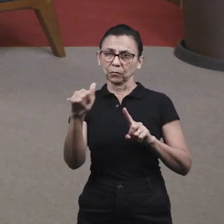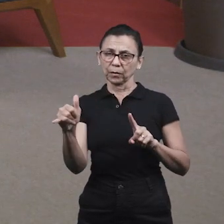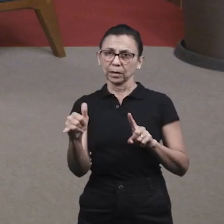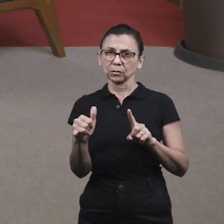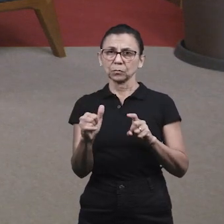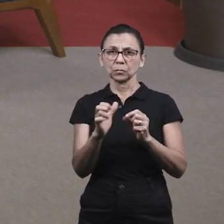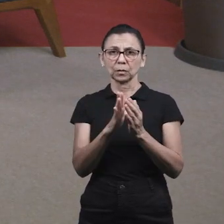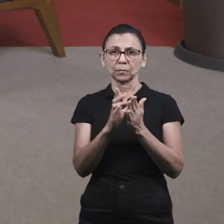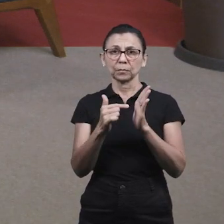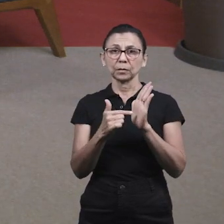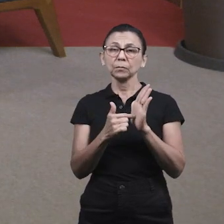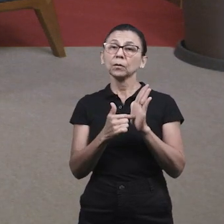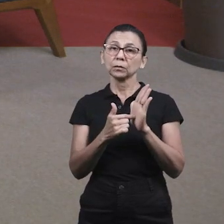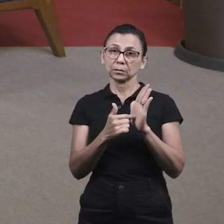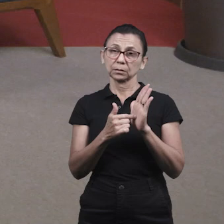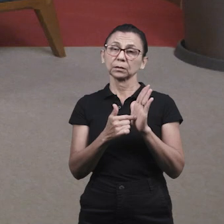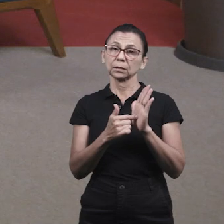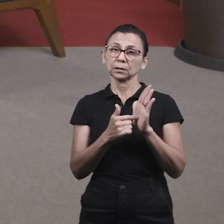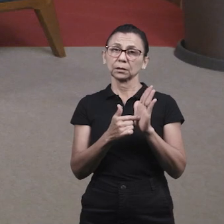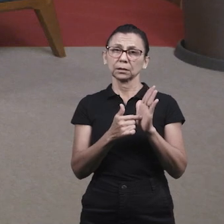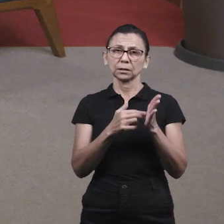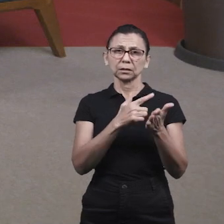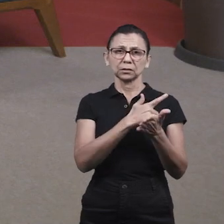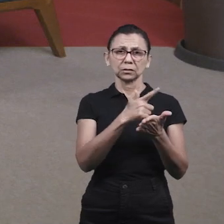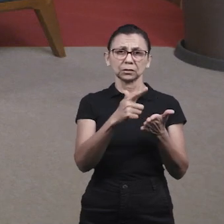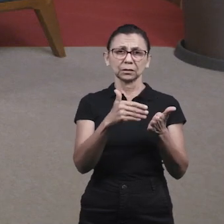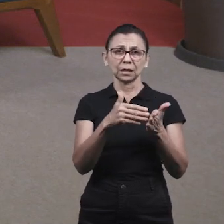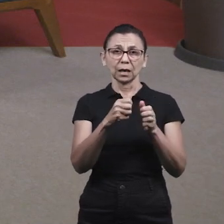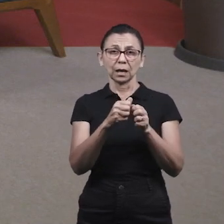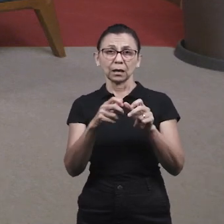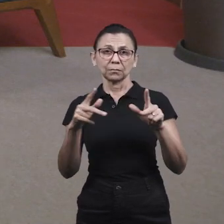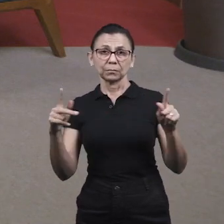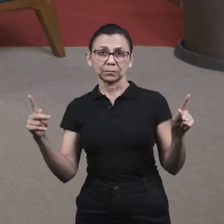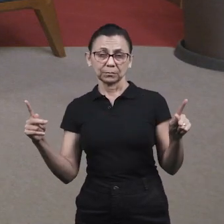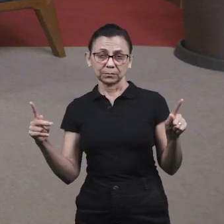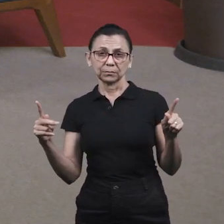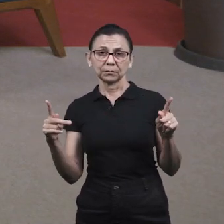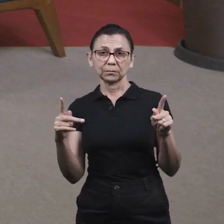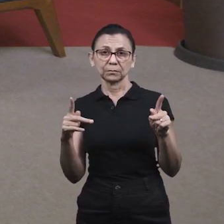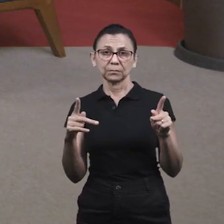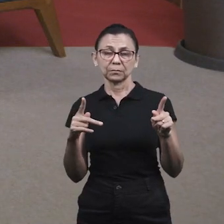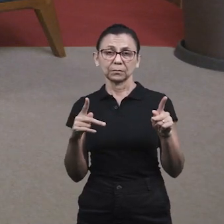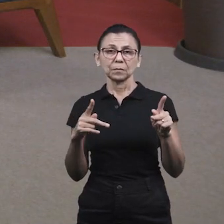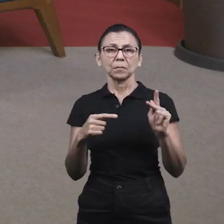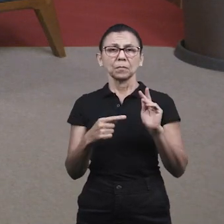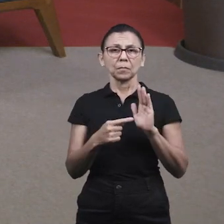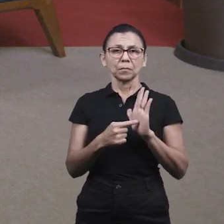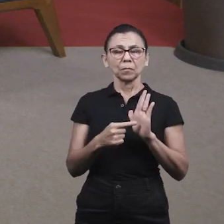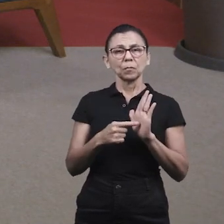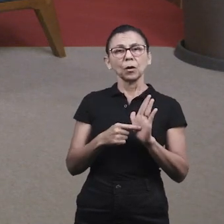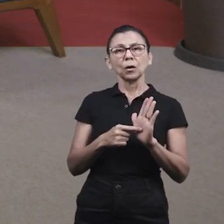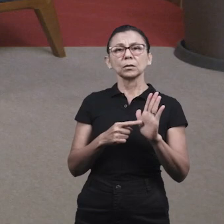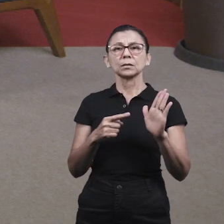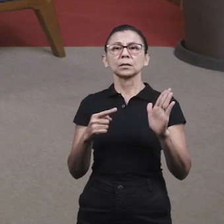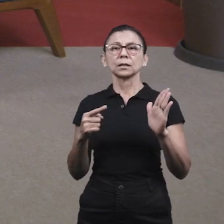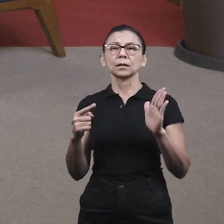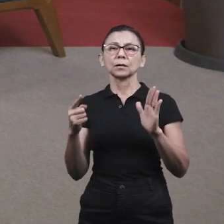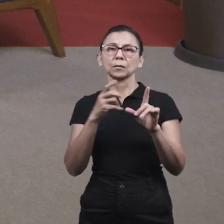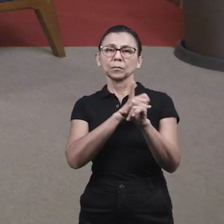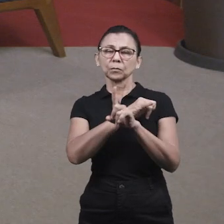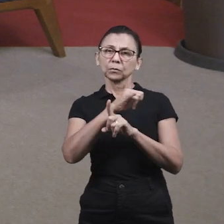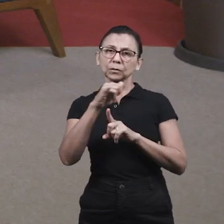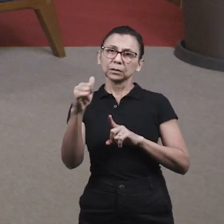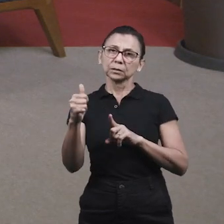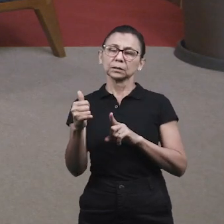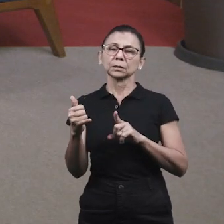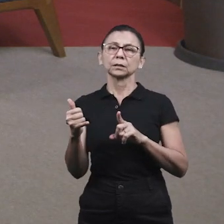préoccupation continue d'aborder les aspects historiques et aussi les aspects prophétiques, ce qu'il y a dans la Bible, en toute la